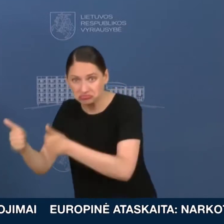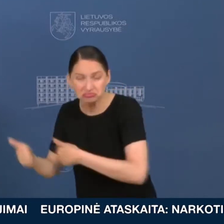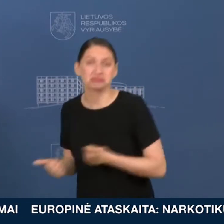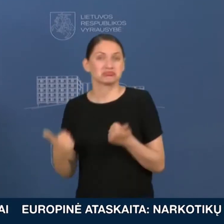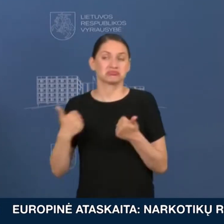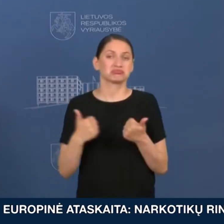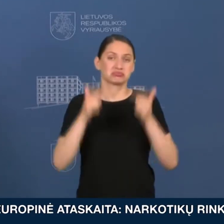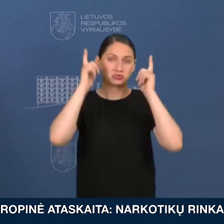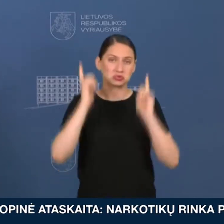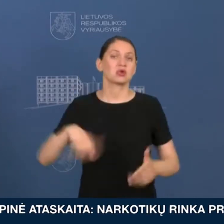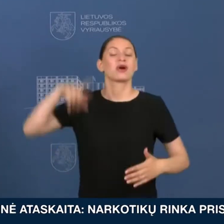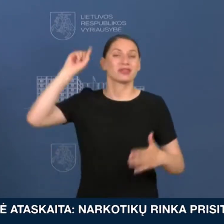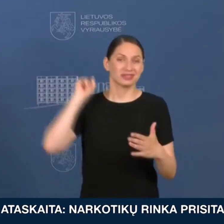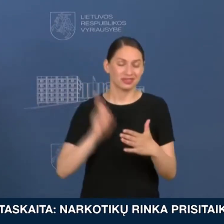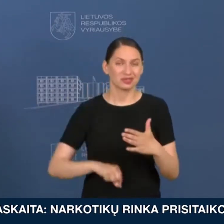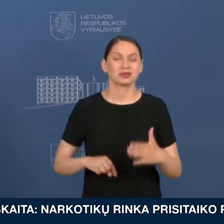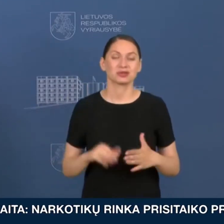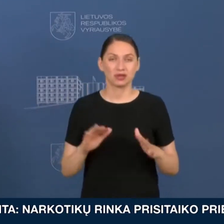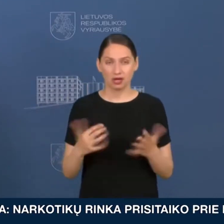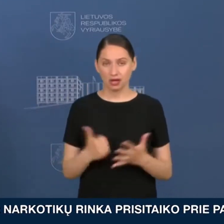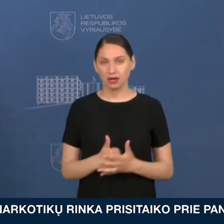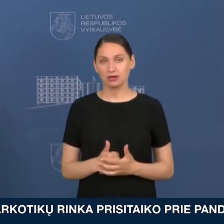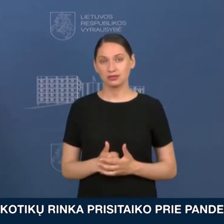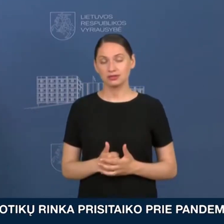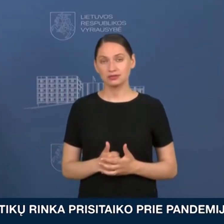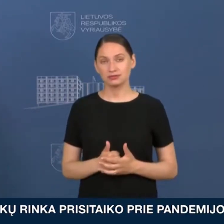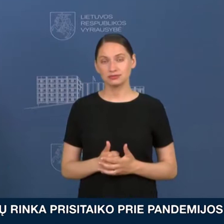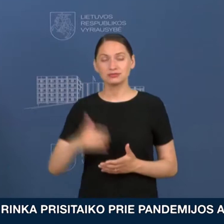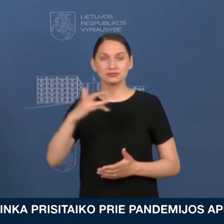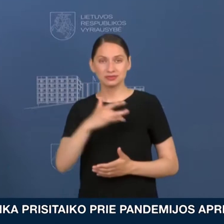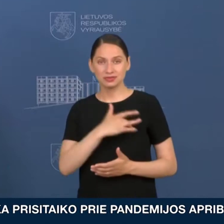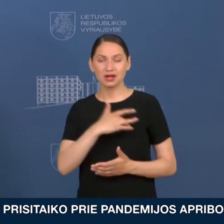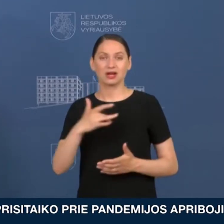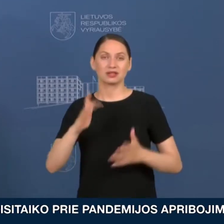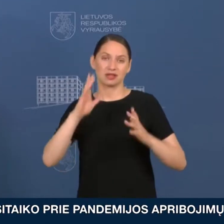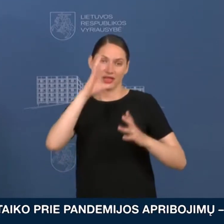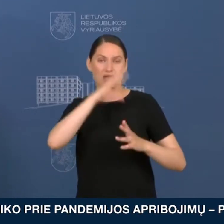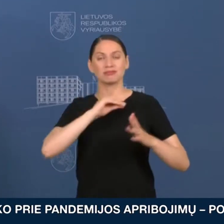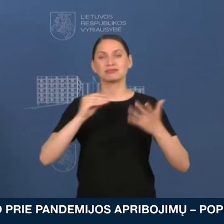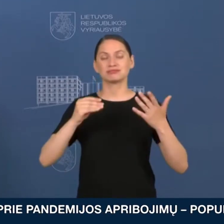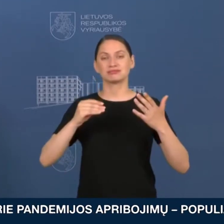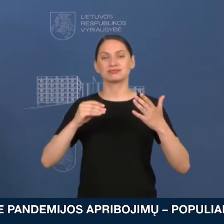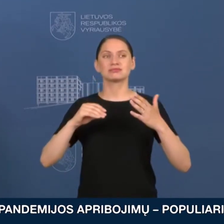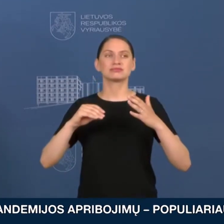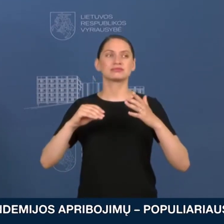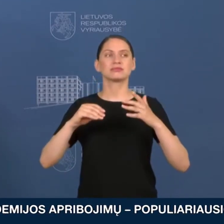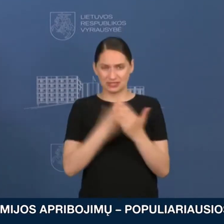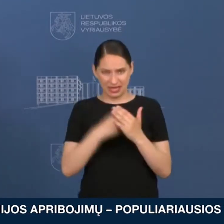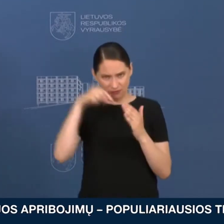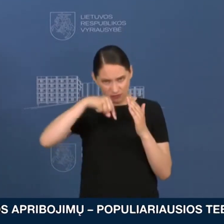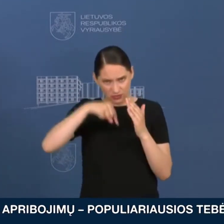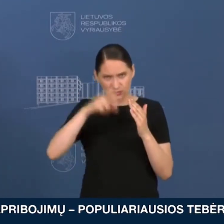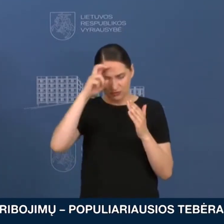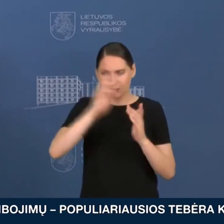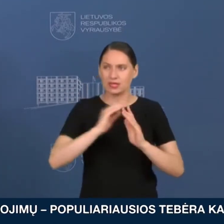tai aš norėčiau tikėtis, kad galima bus gyventi ir be formalų žodžio karantinas.